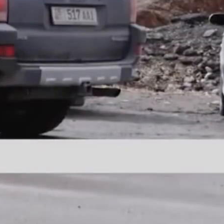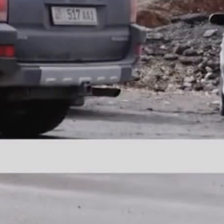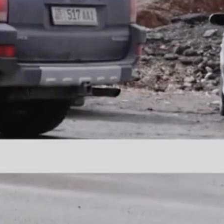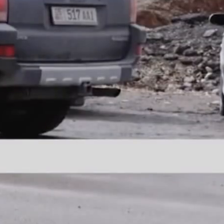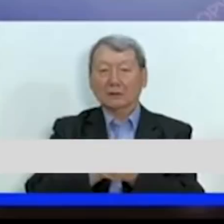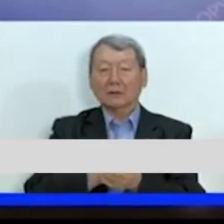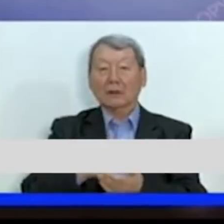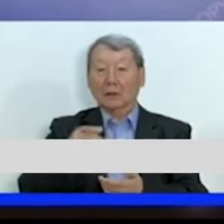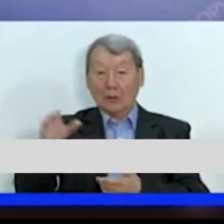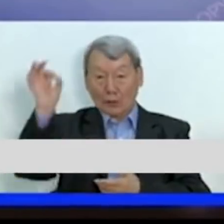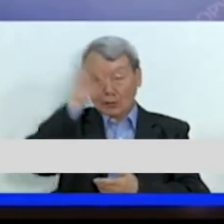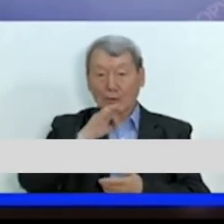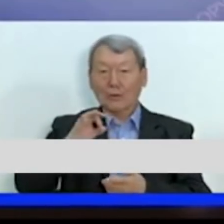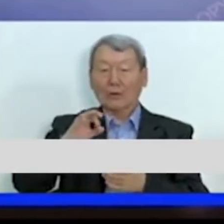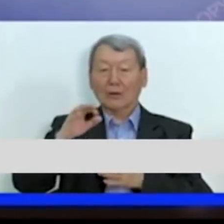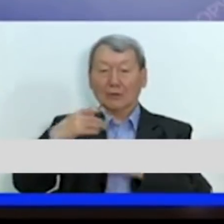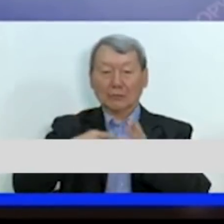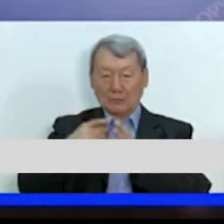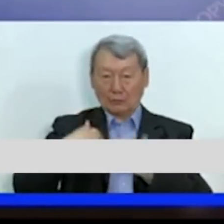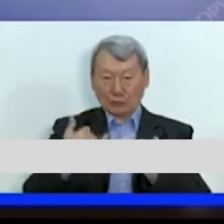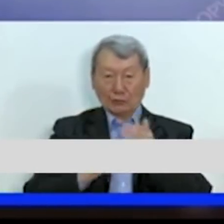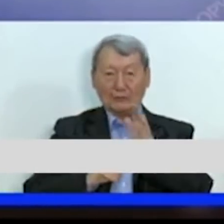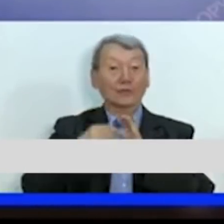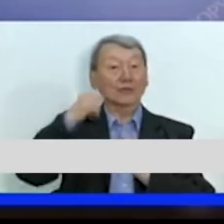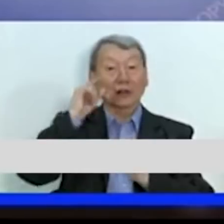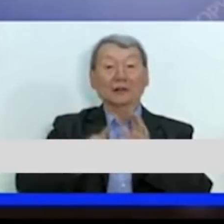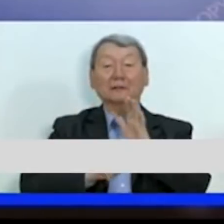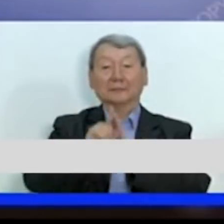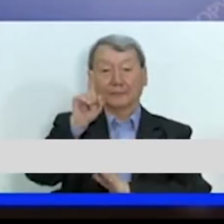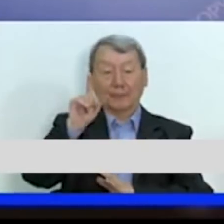жаткан айтылууда. Бул боюнча көчөтөн баштап биздин ошол